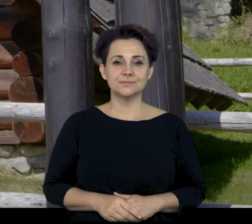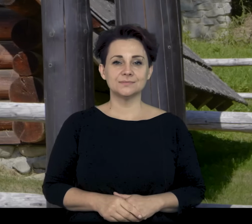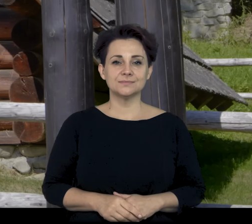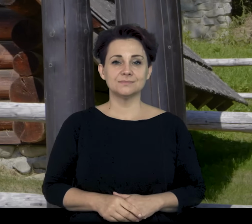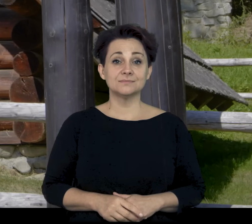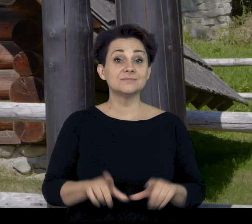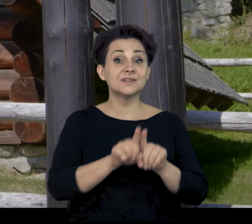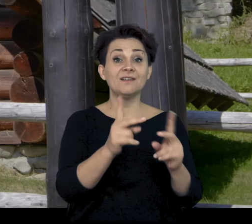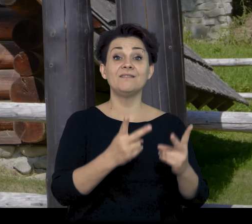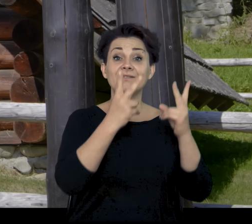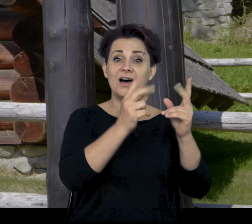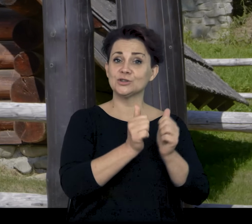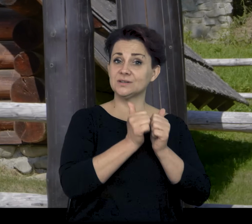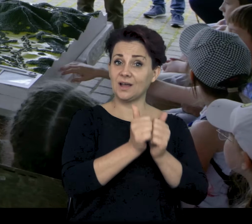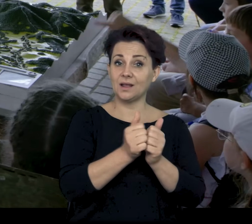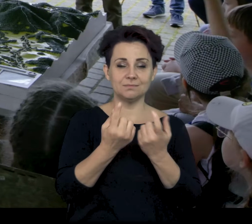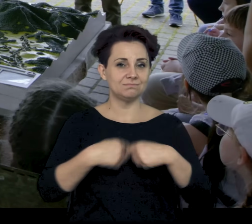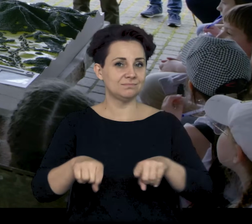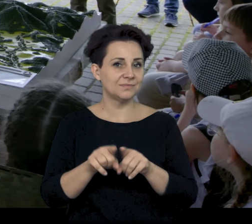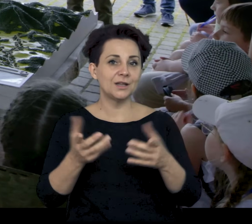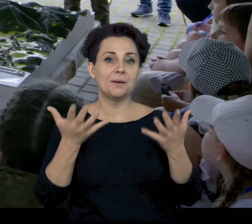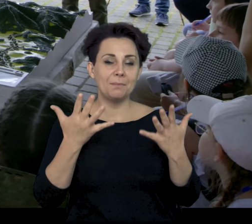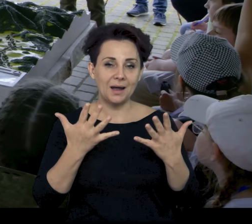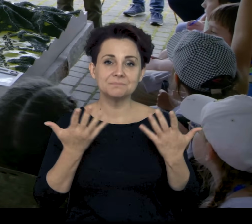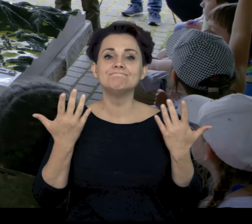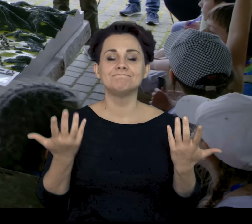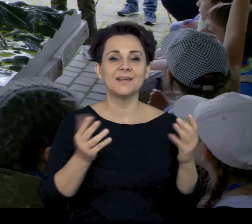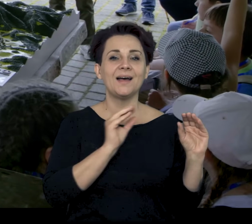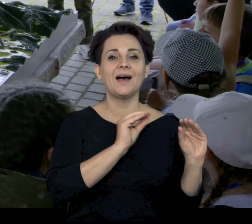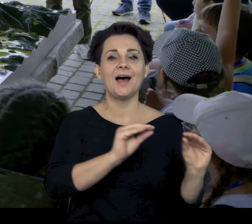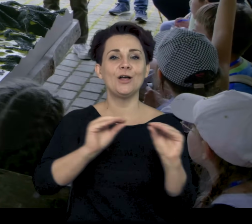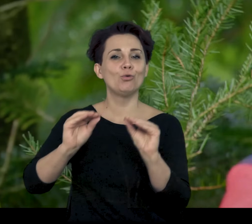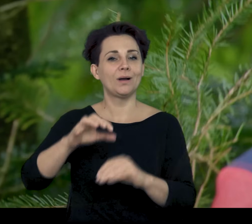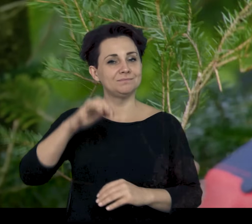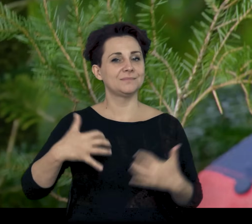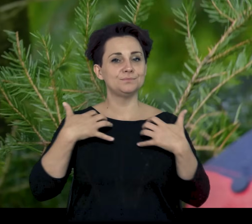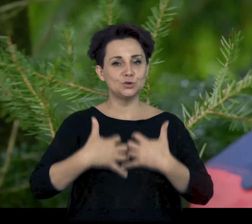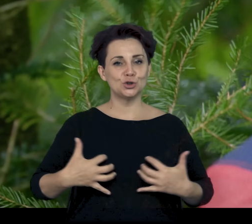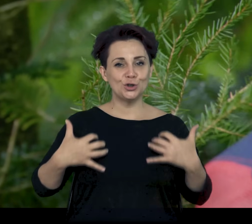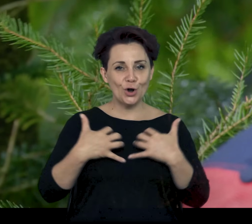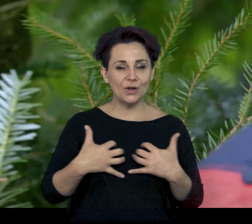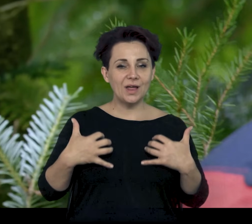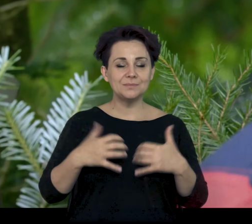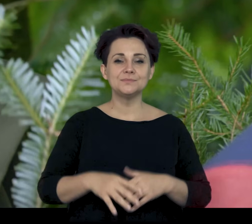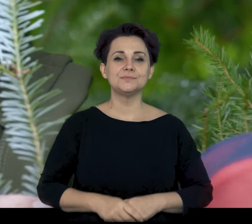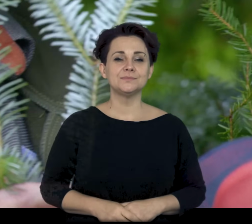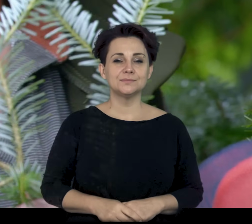Jednym z ważnych zadań realizowanych przez park jest prowadzenie edukacji przyrodniczej.